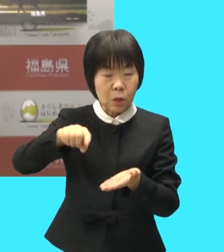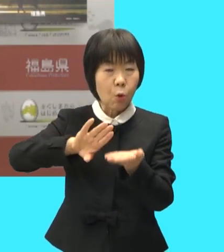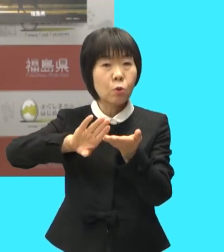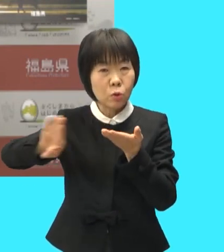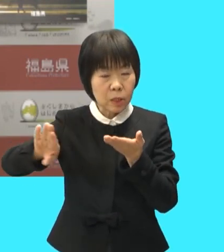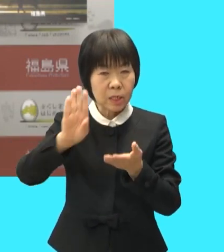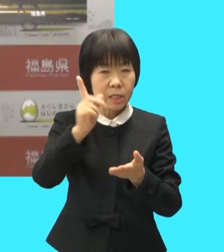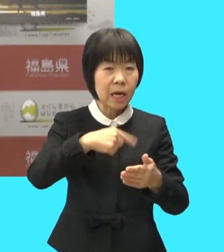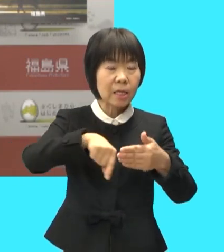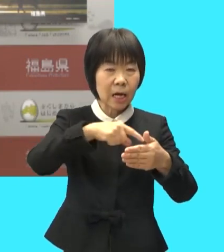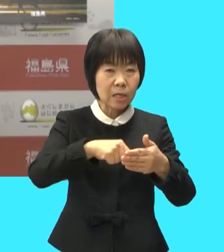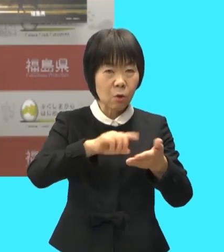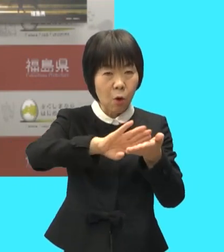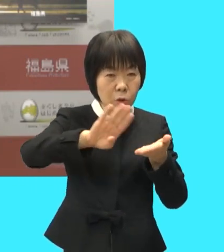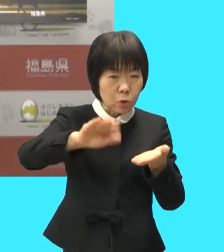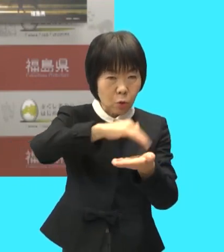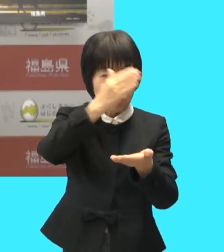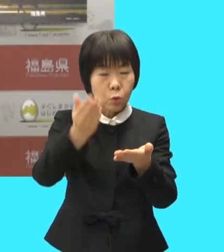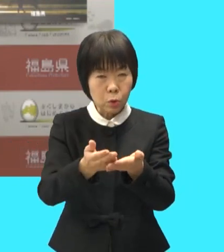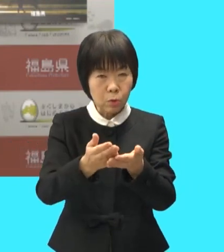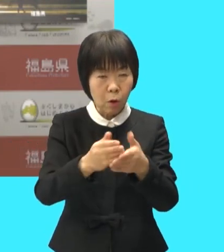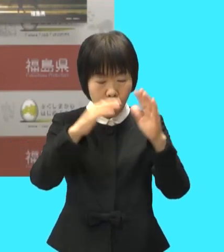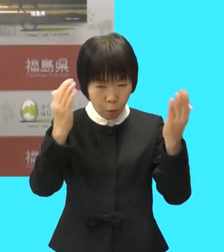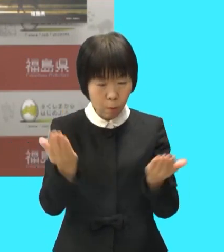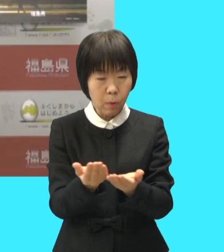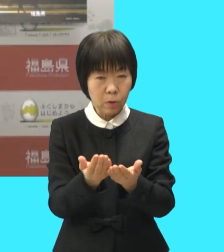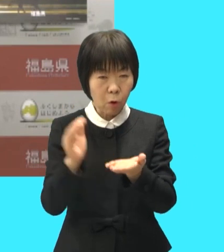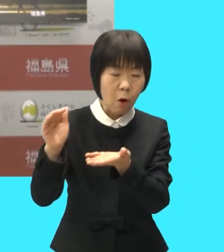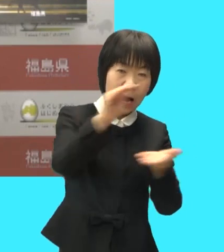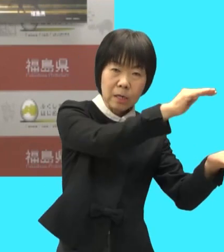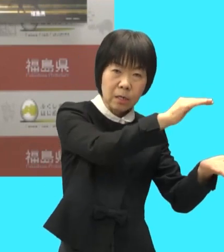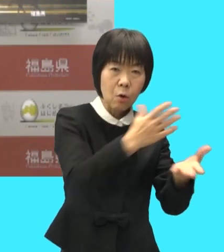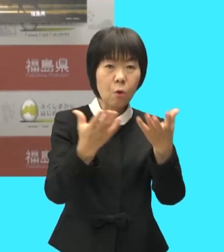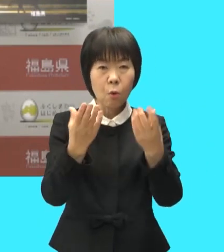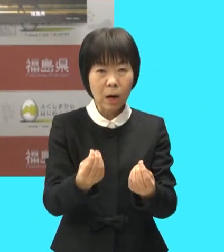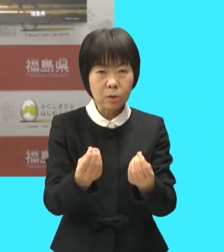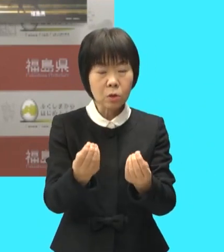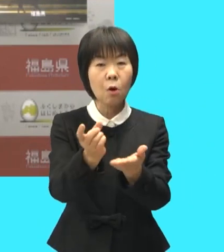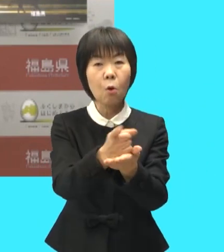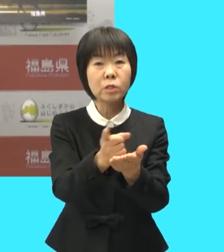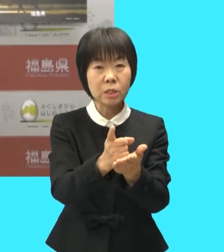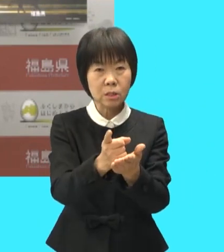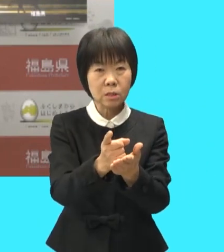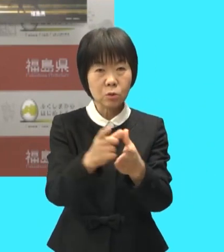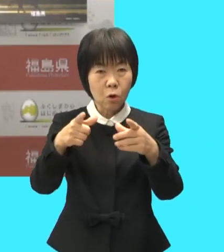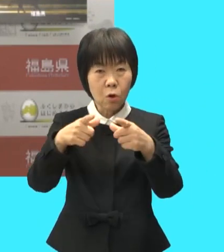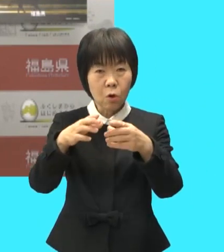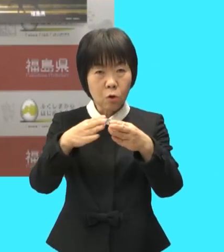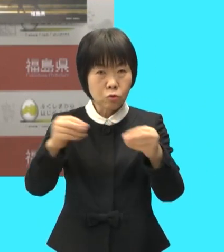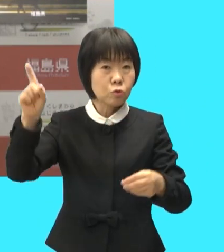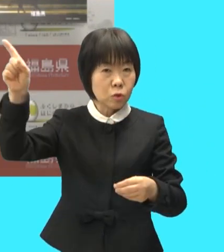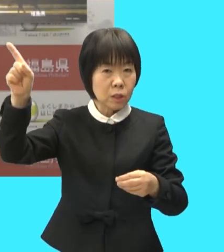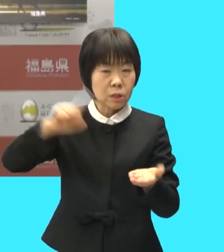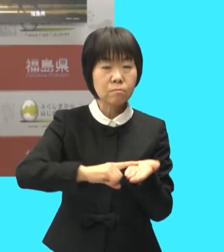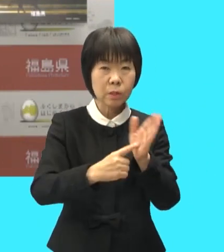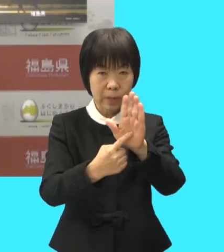県内除去土壌等のおおむねの搬入完了を目指す方針が国から示され